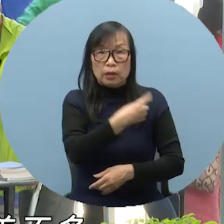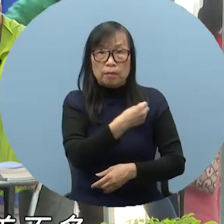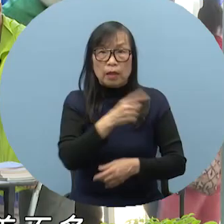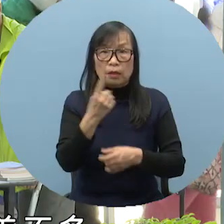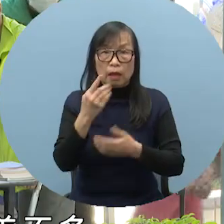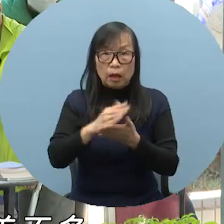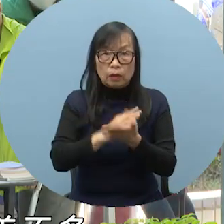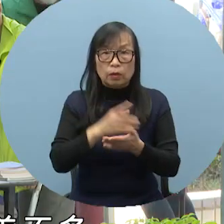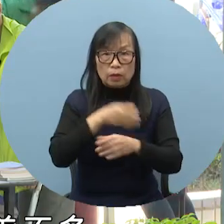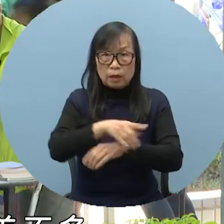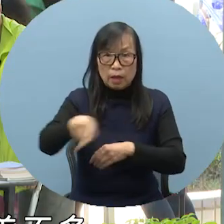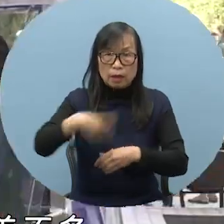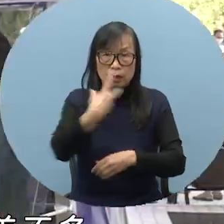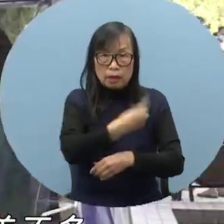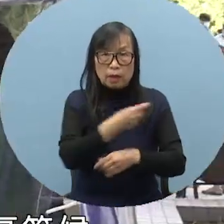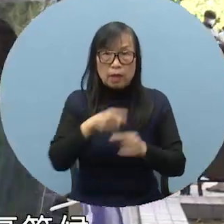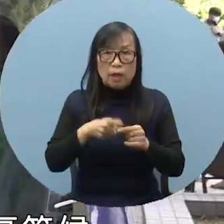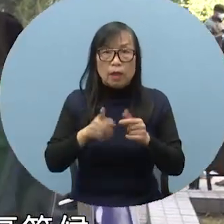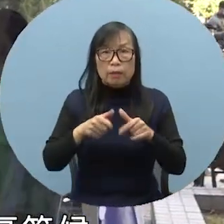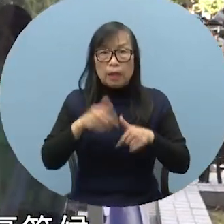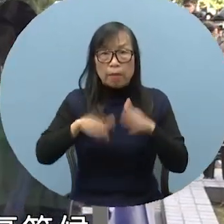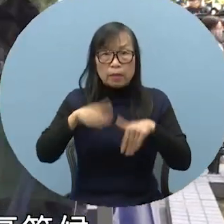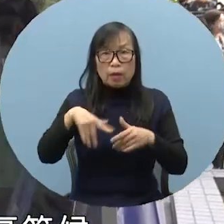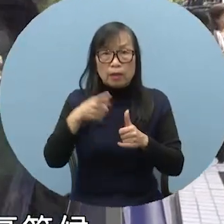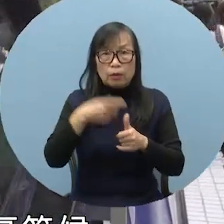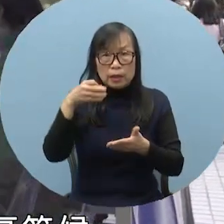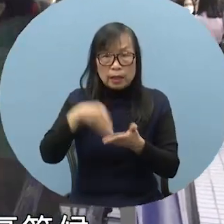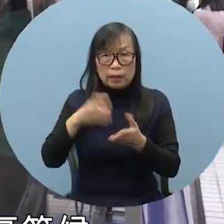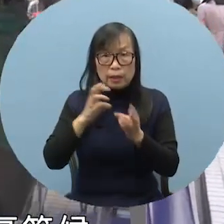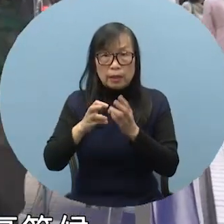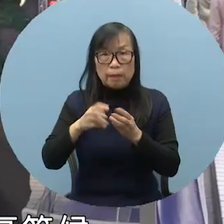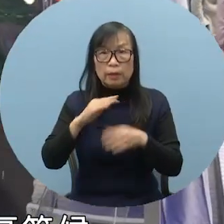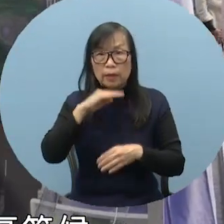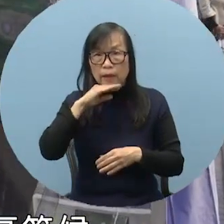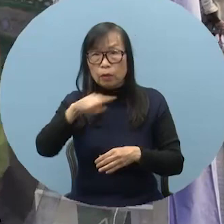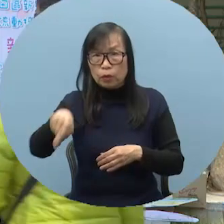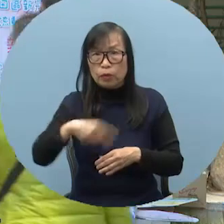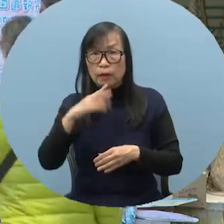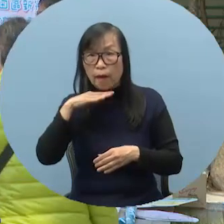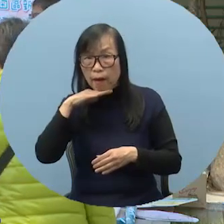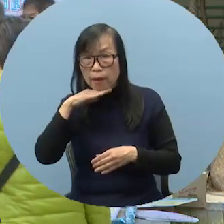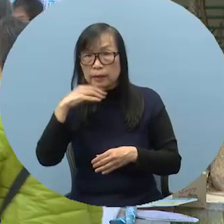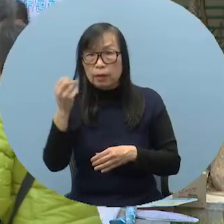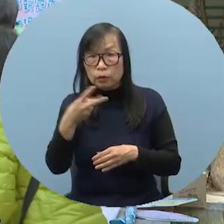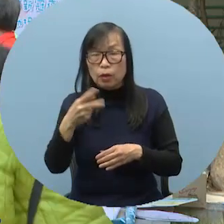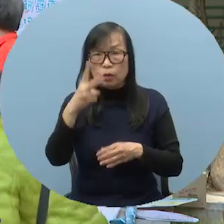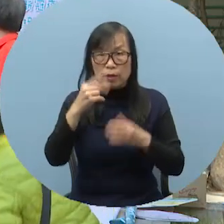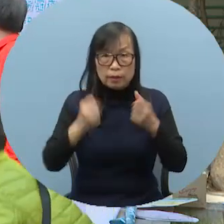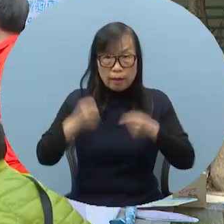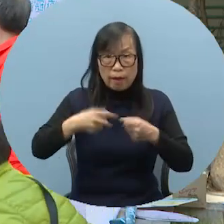程同喺社区疫苗接种中心差唔多，首先登记资料并喺等候区等候，然后上车打